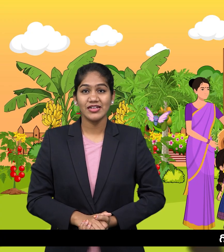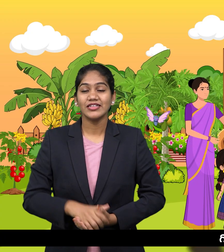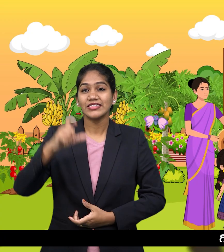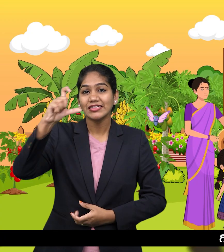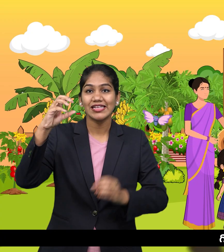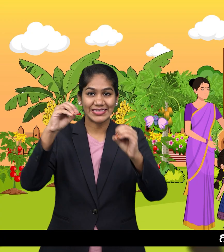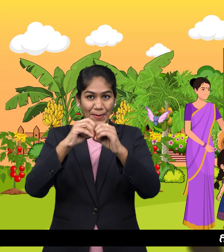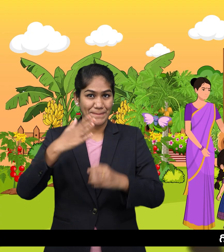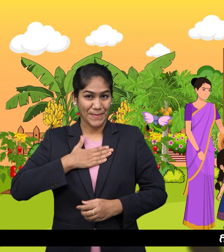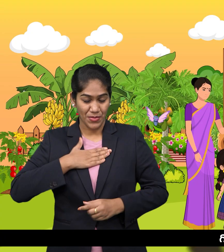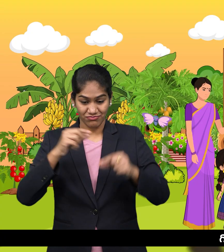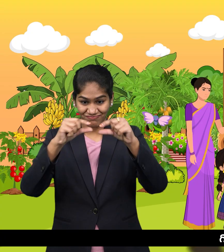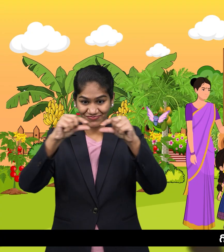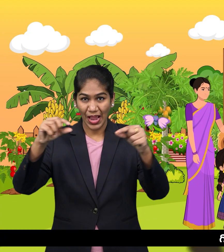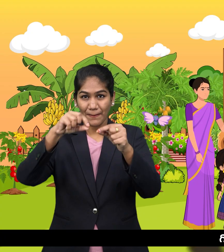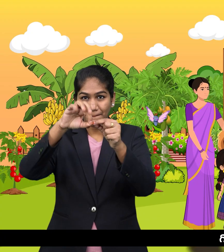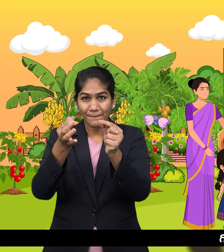గోరుకాయలు,